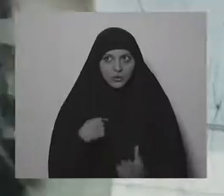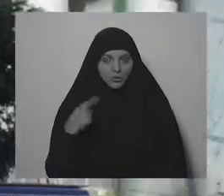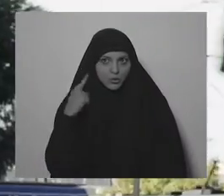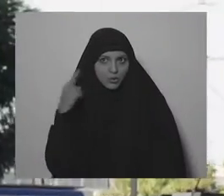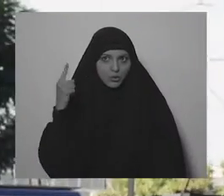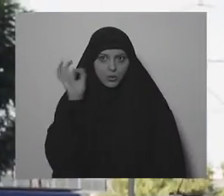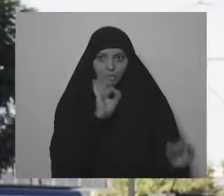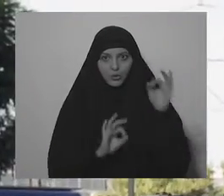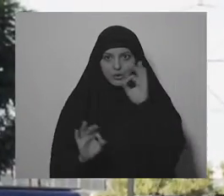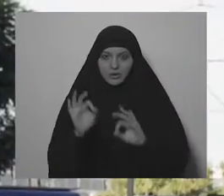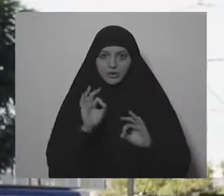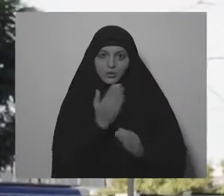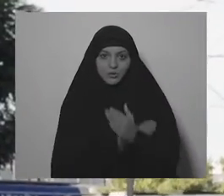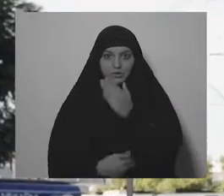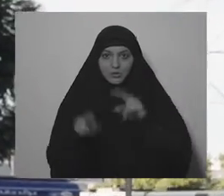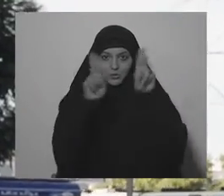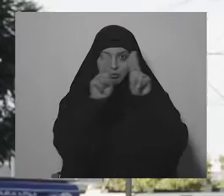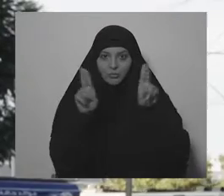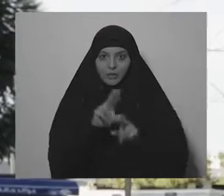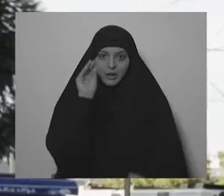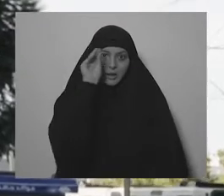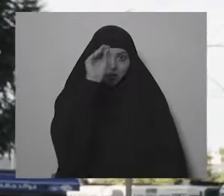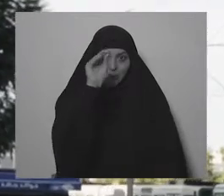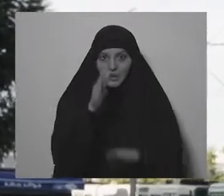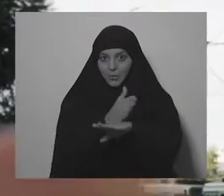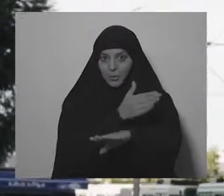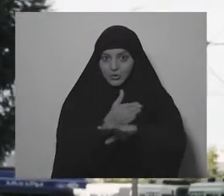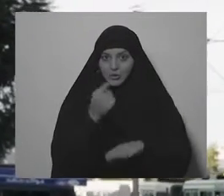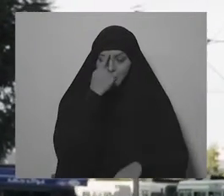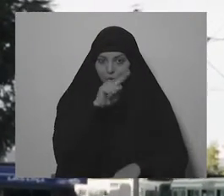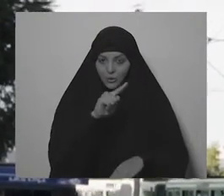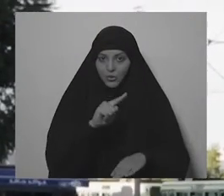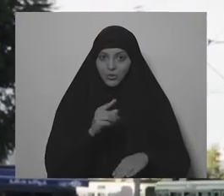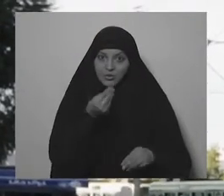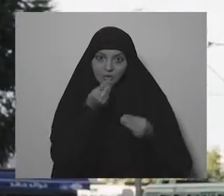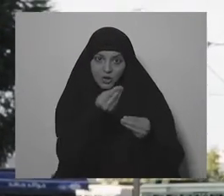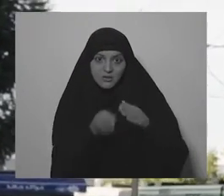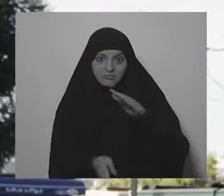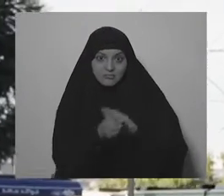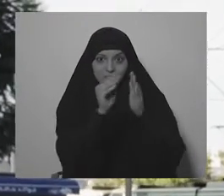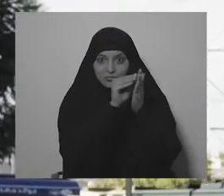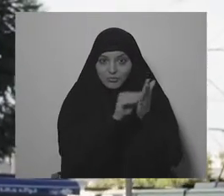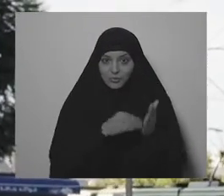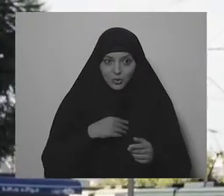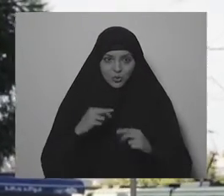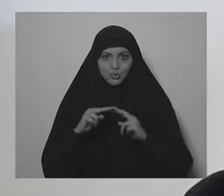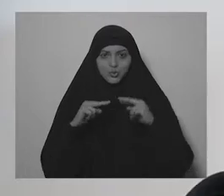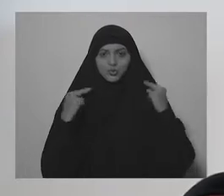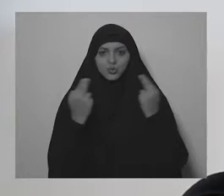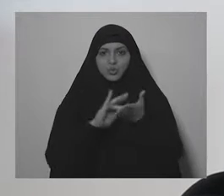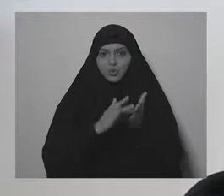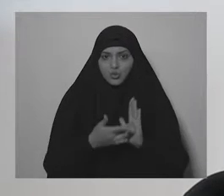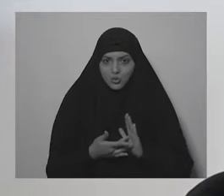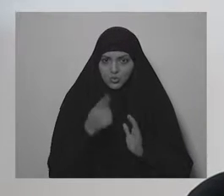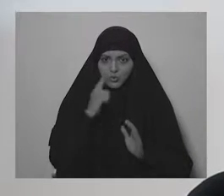نهارت اللي سمعنا انه المنظمه الدوليه للاعاقه عامله ابيلا بروجي وعم باش تمولنا بديز انيسياتيف،